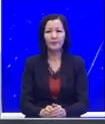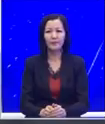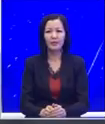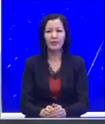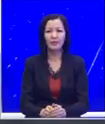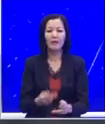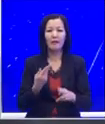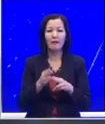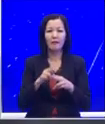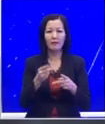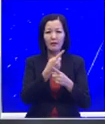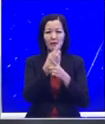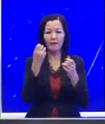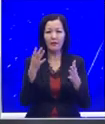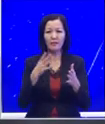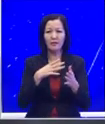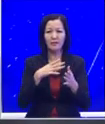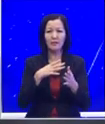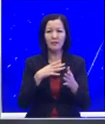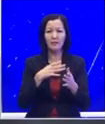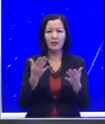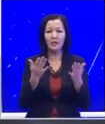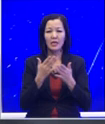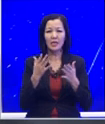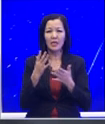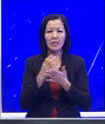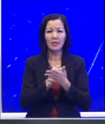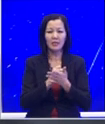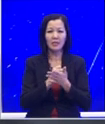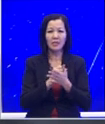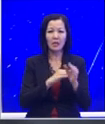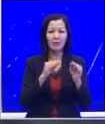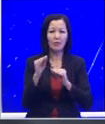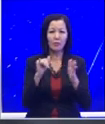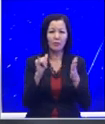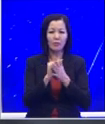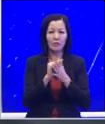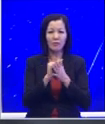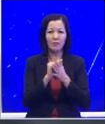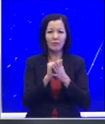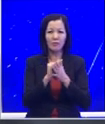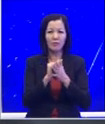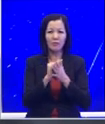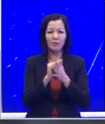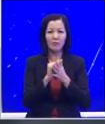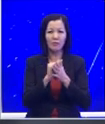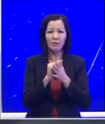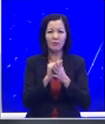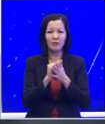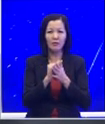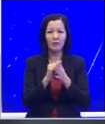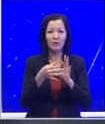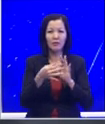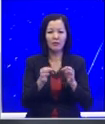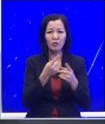Эта информация, была ли она под санкциями, какие запасные части на самолеты установились, это уже будет определяться. Нет, пока точно. Это будет точная